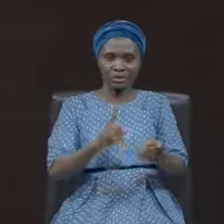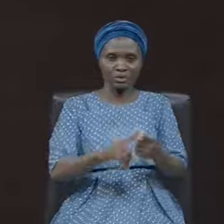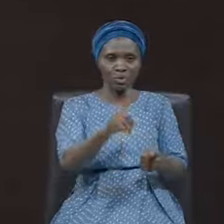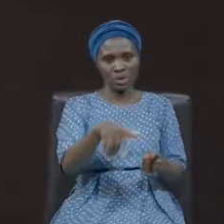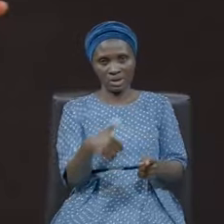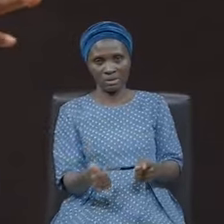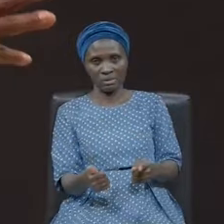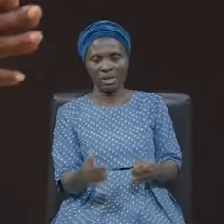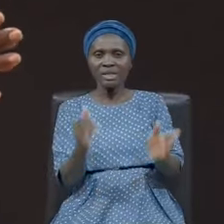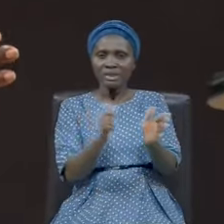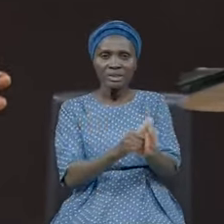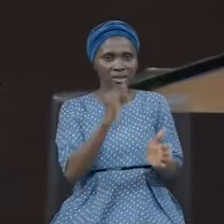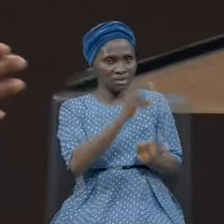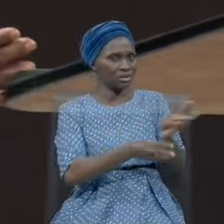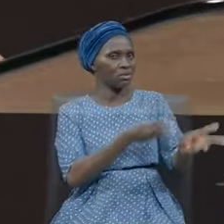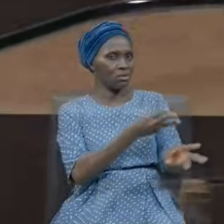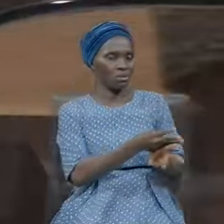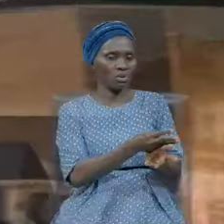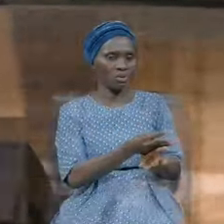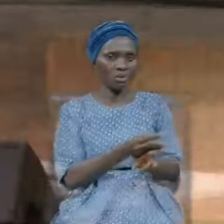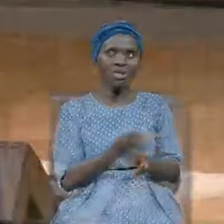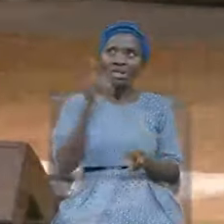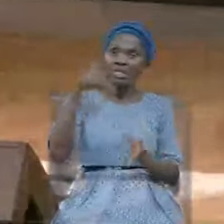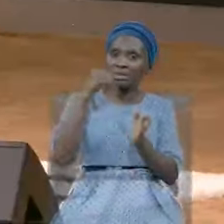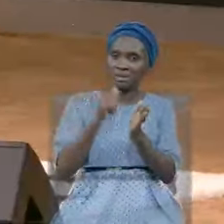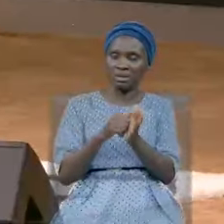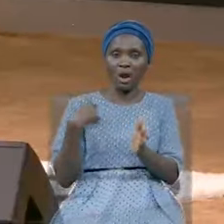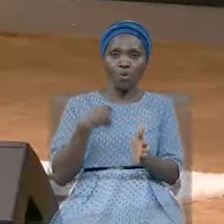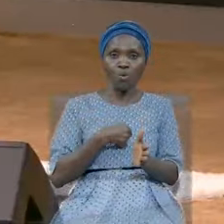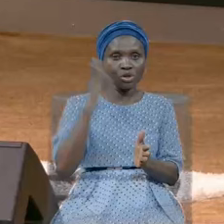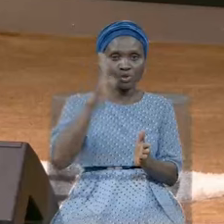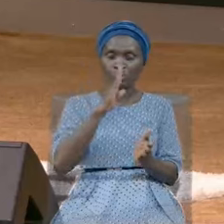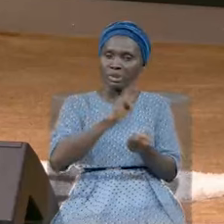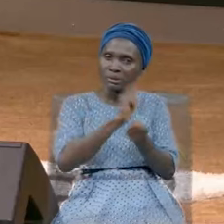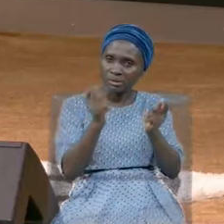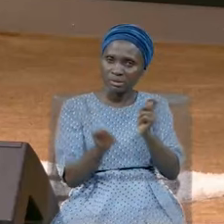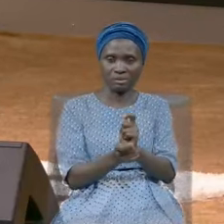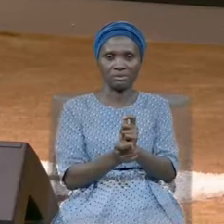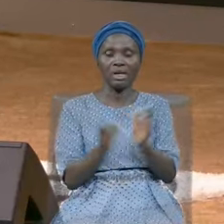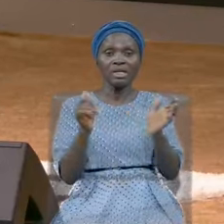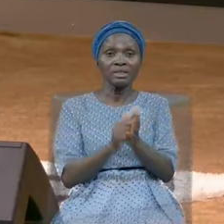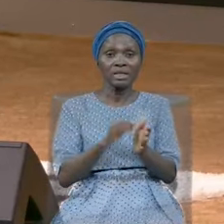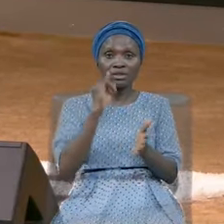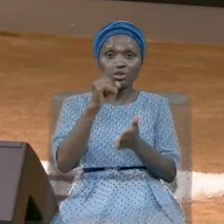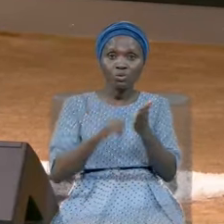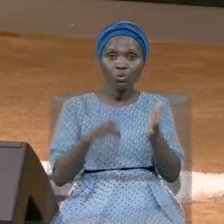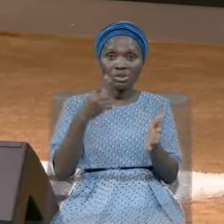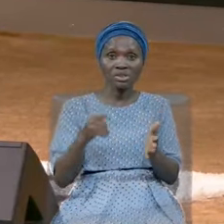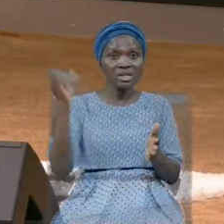ou l'autre. C'est le monde. Mais c'est dit que nous sommes transformés. C'est ce que la grâce de Dieu